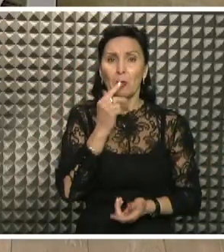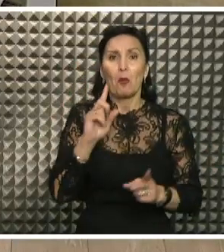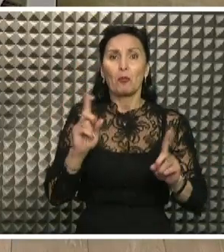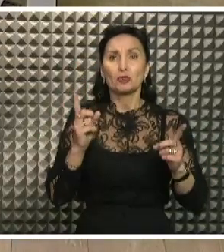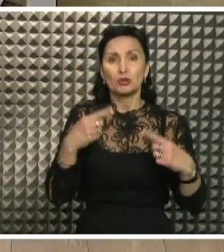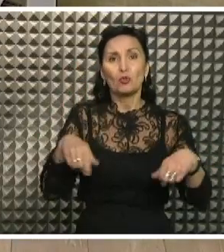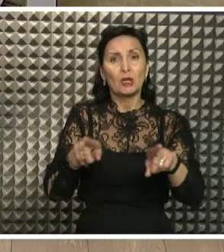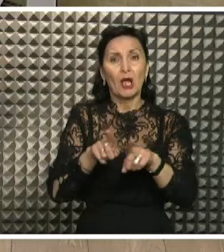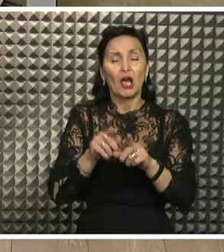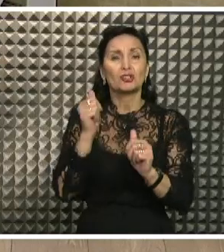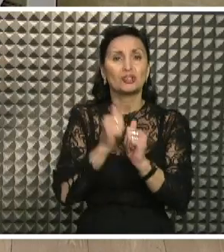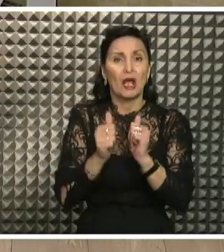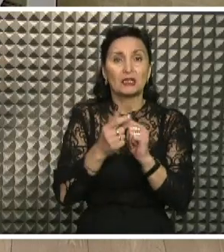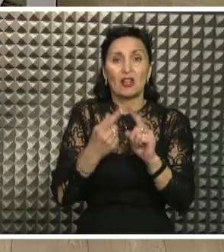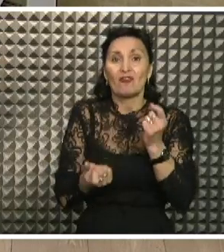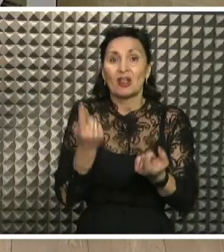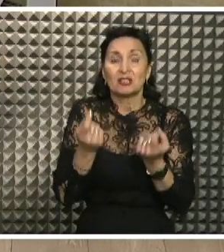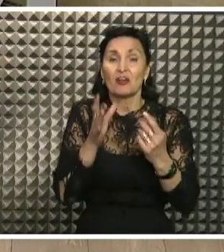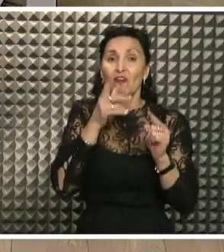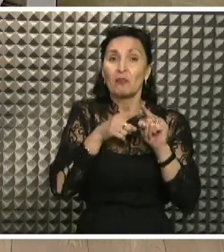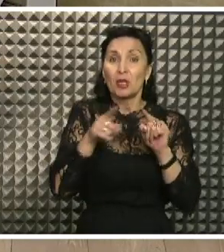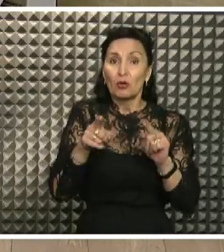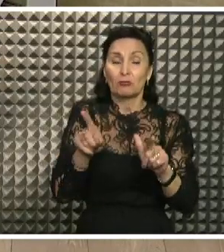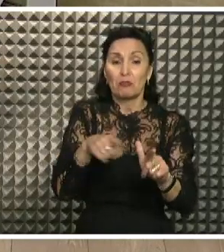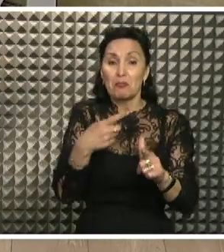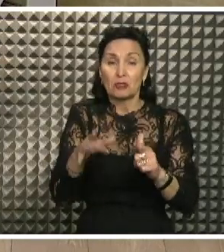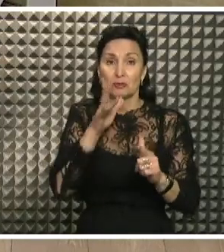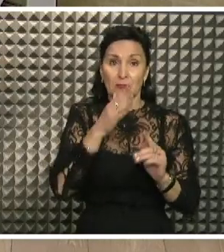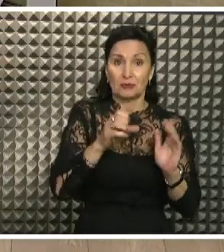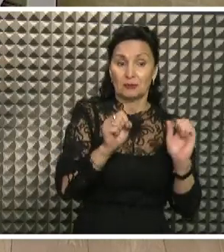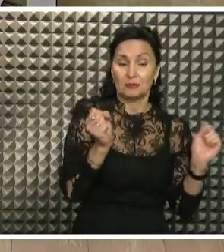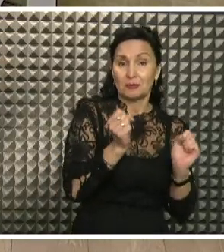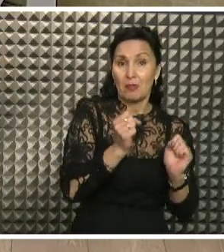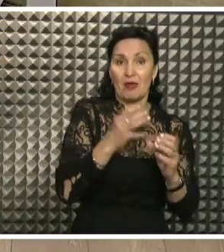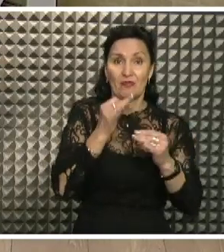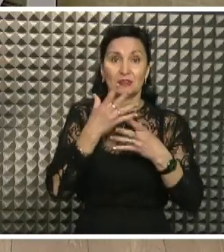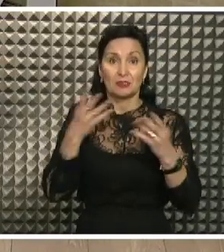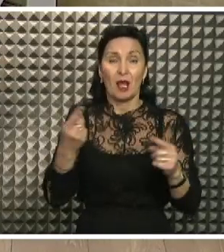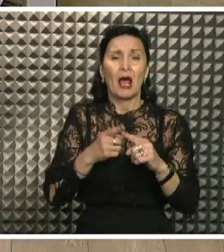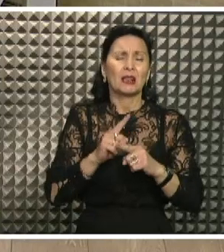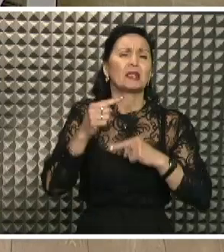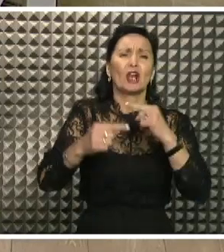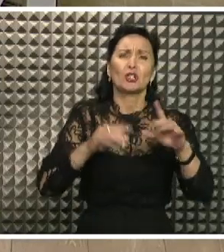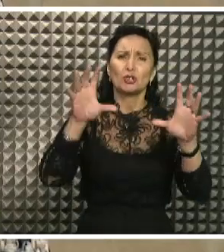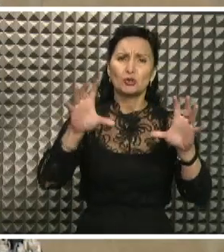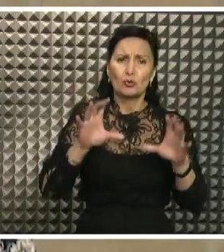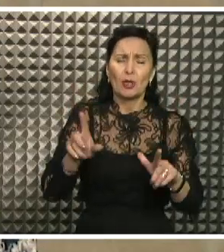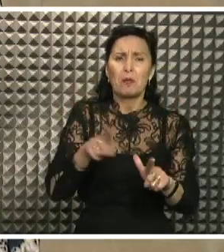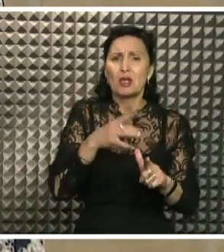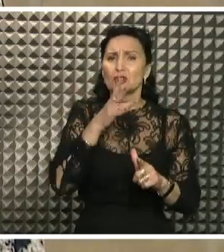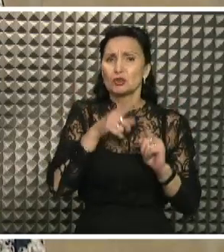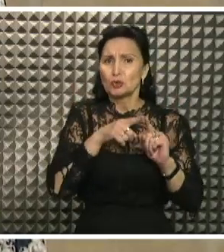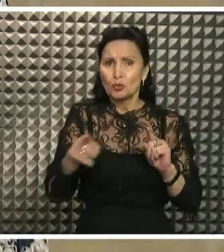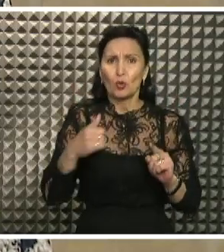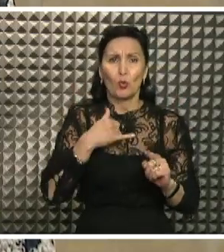почему так часто это возникает в период межсезонья? Ну, это традиционно. В межсезонье, во-первых,